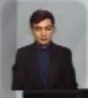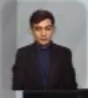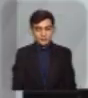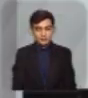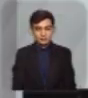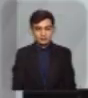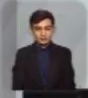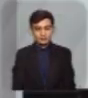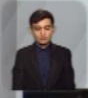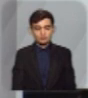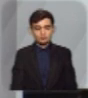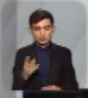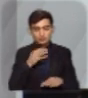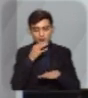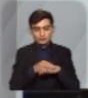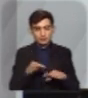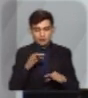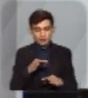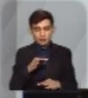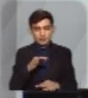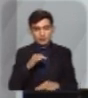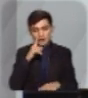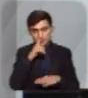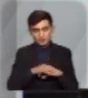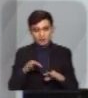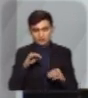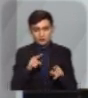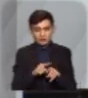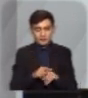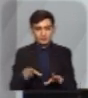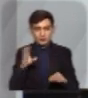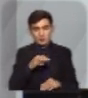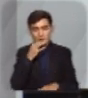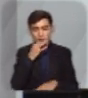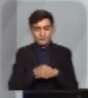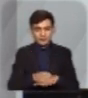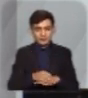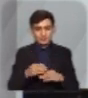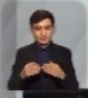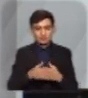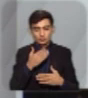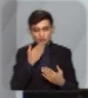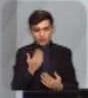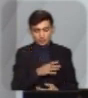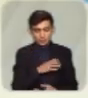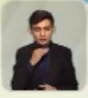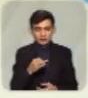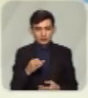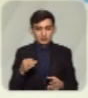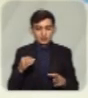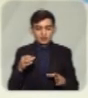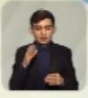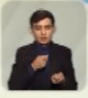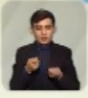важно отметить что никто из района таким вот так и не был привлечен к дисциплинарной ответственности все виду возложили на своих домов и